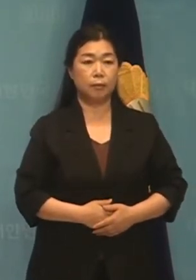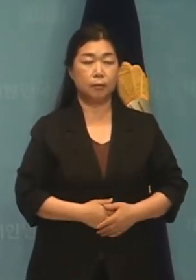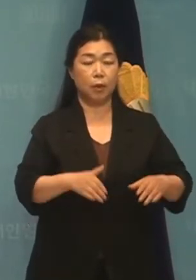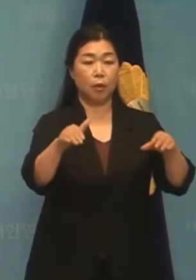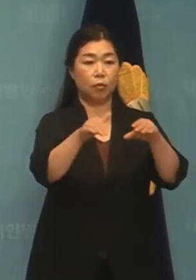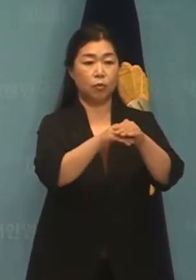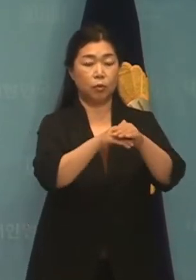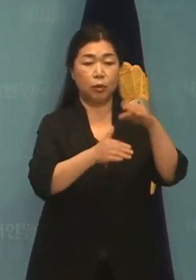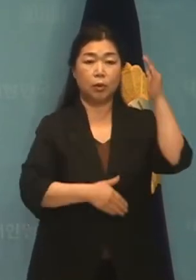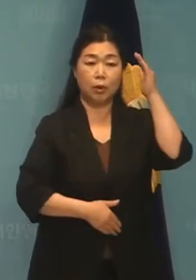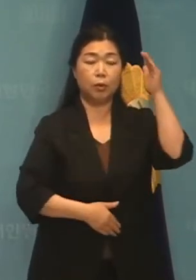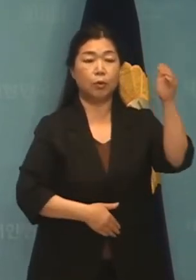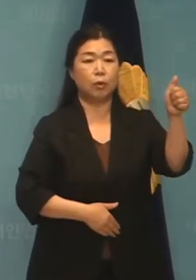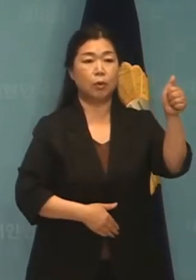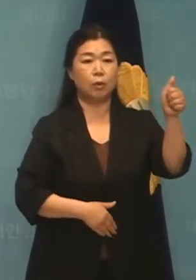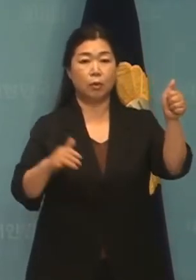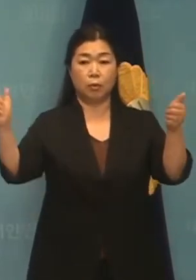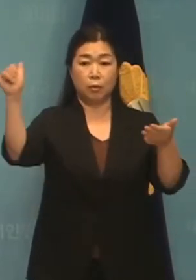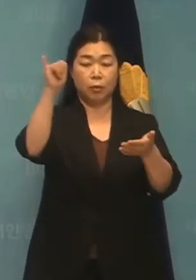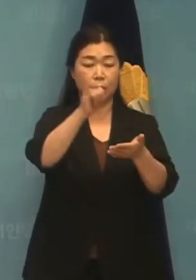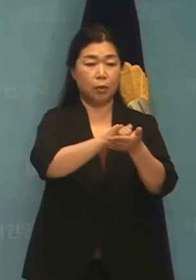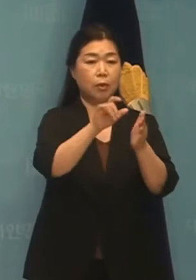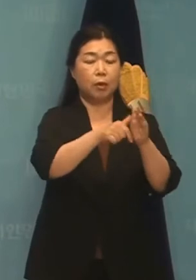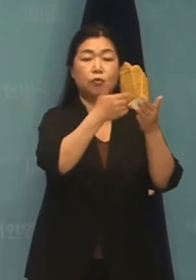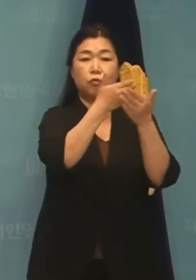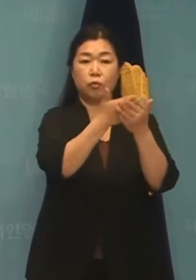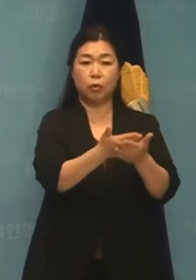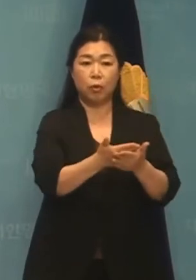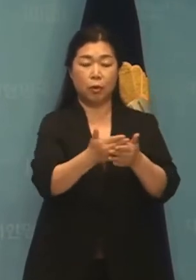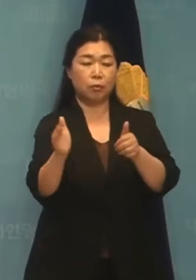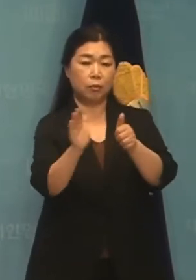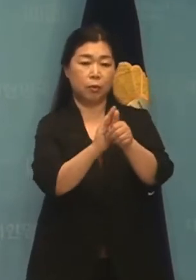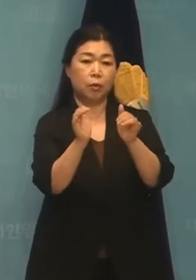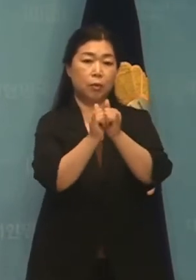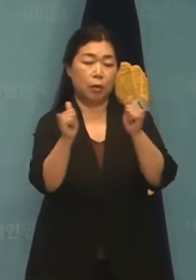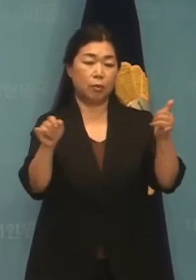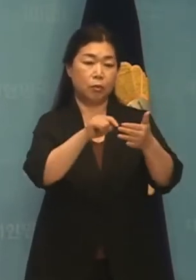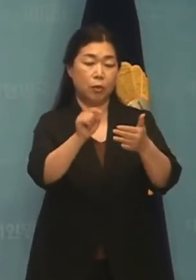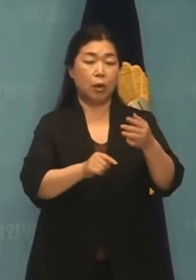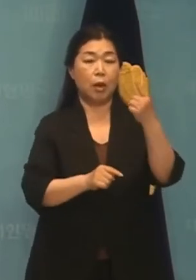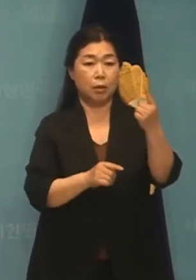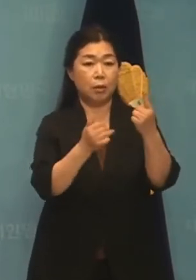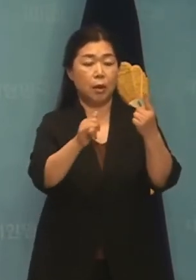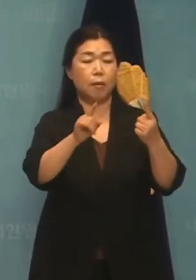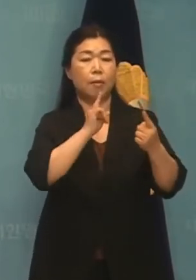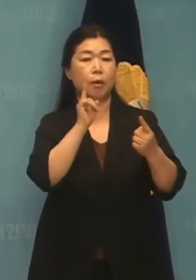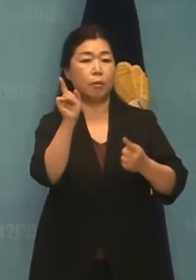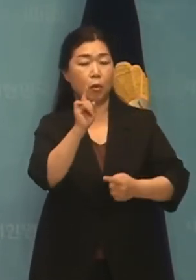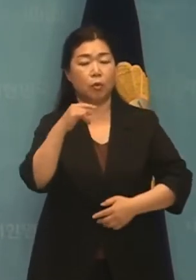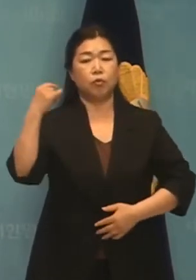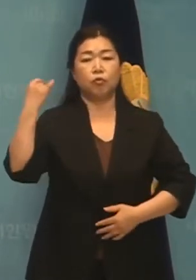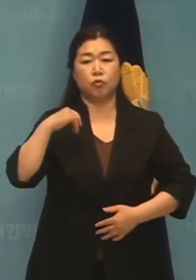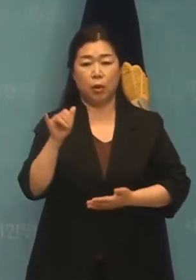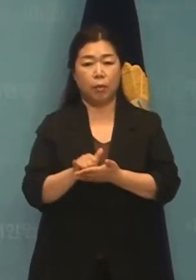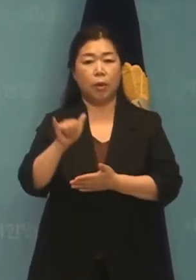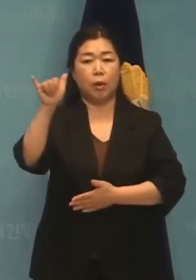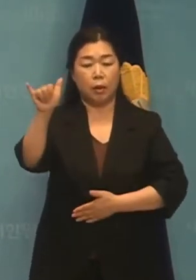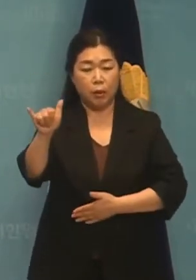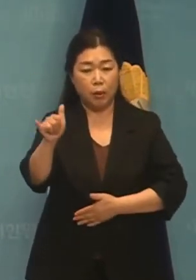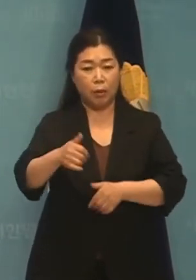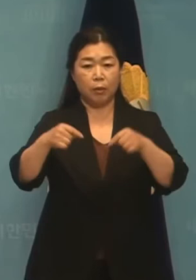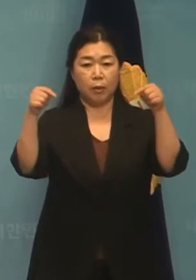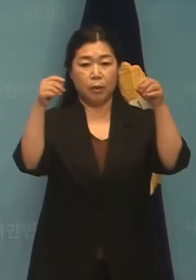문 대통령 귀국길에 주요 수행원 중 한 사람은 중국에 들러